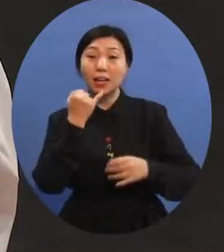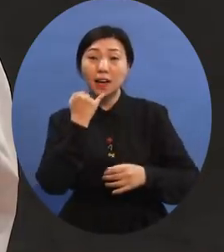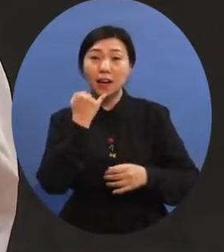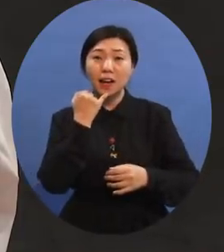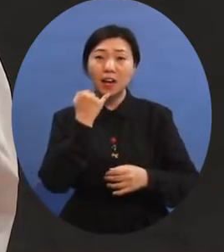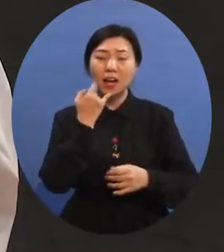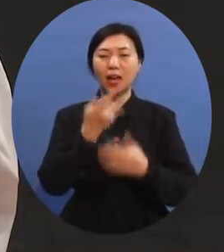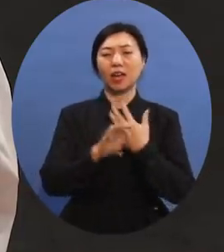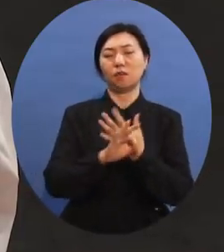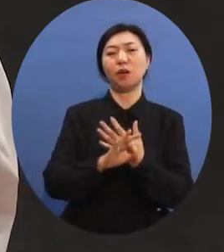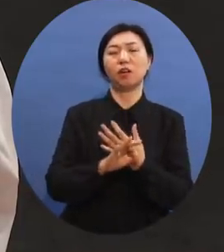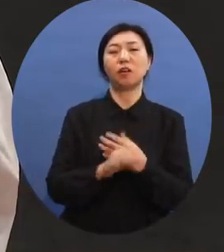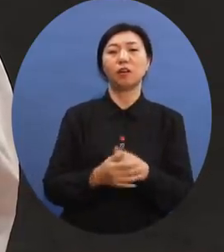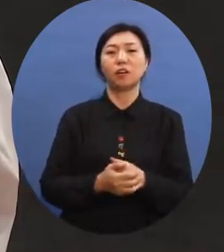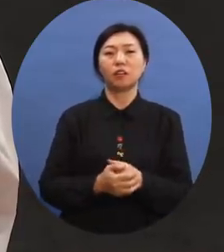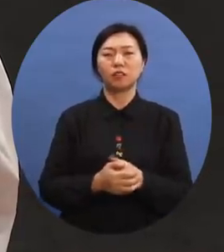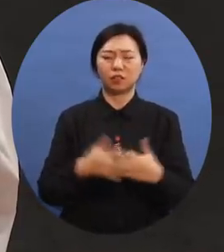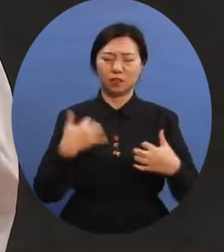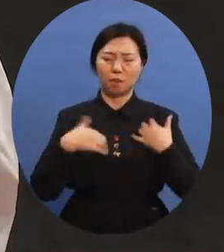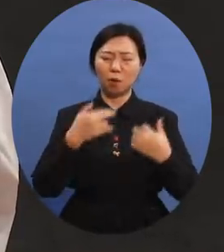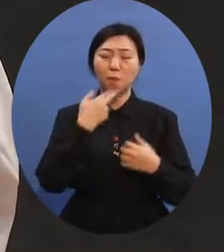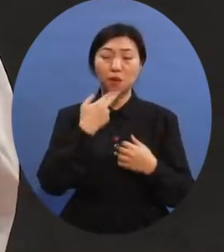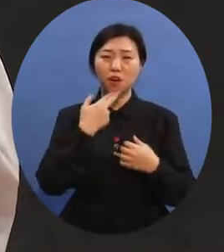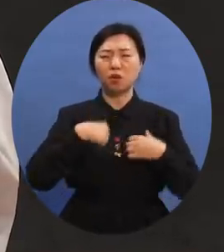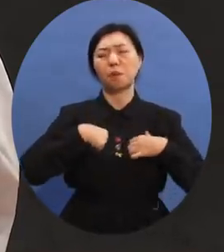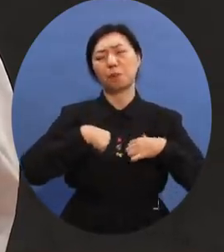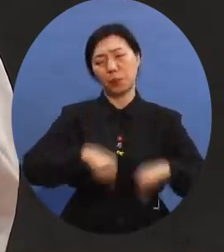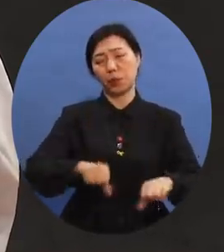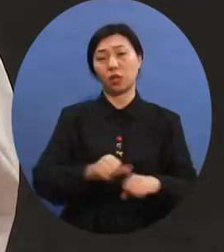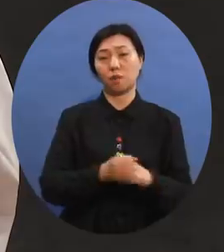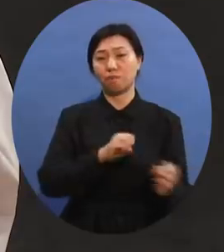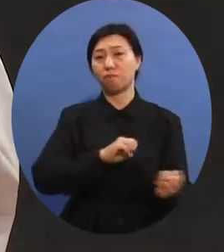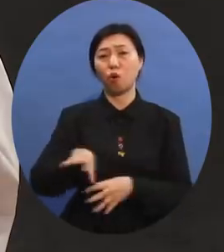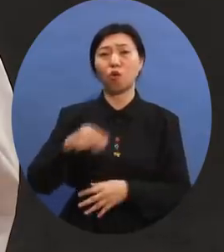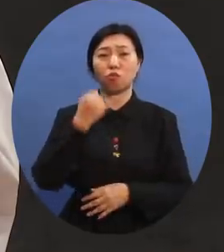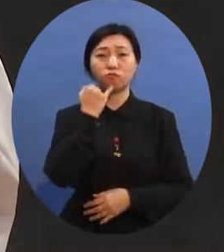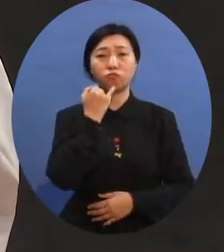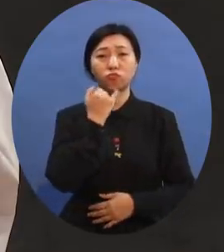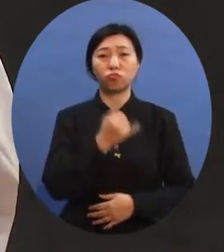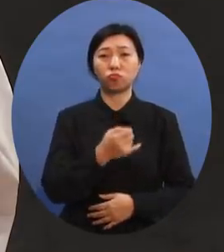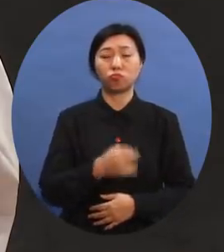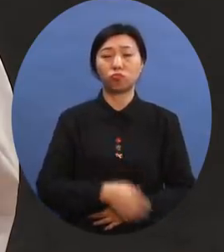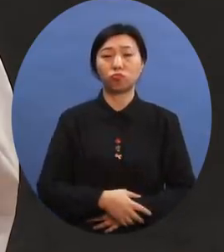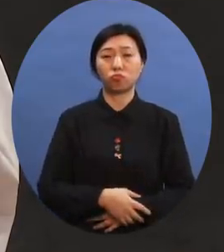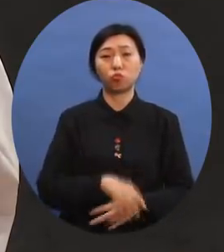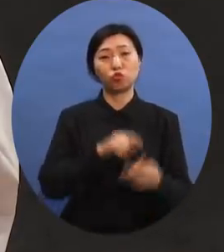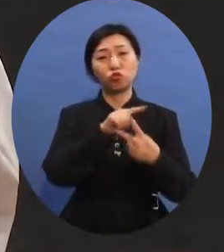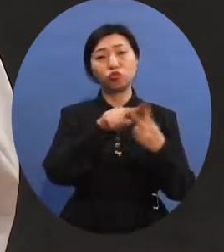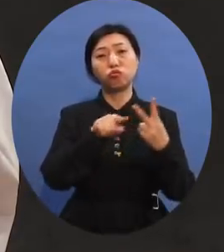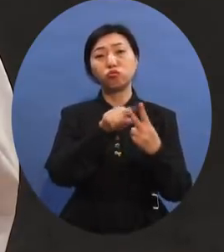재미를 붙이든지 안 그러면 재미가 없으면 버리든지 그렇게 결정을